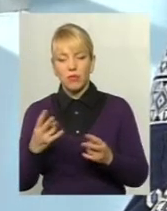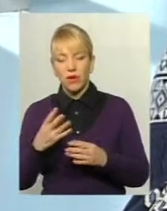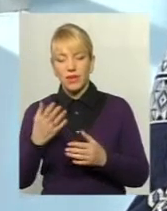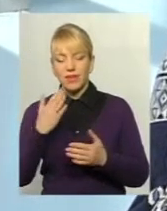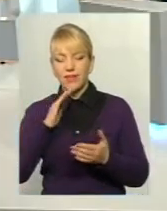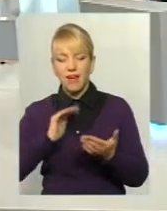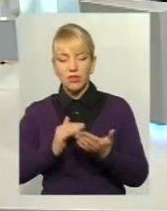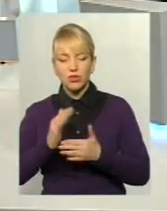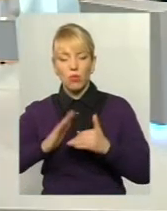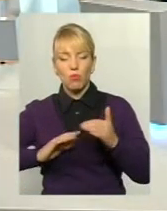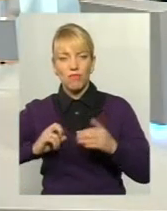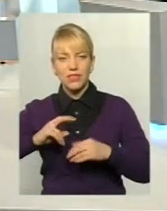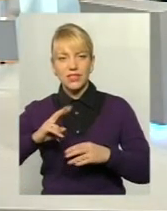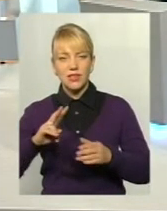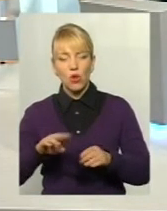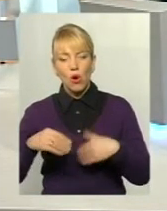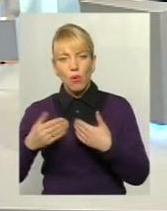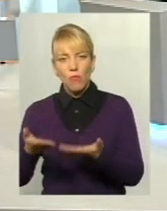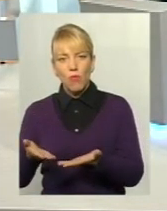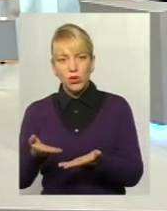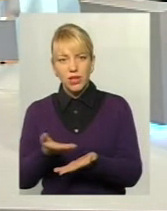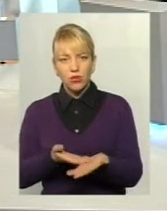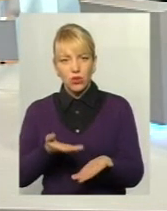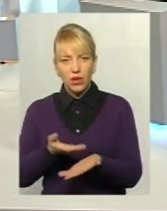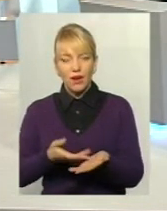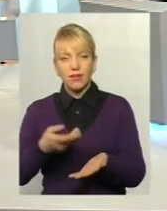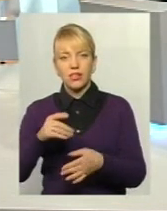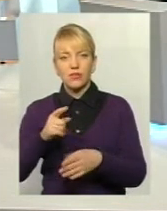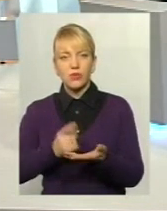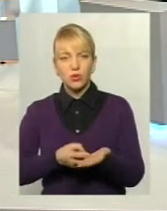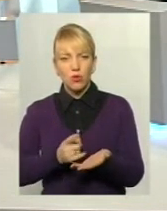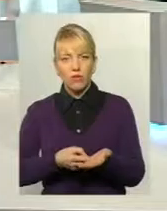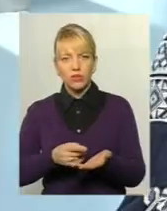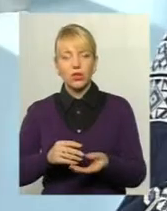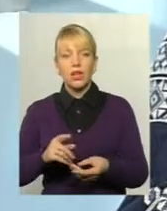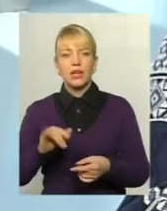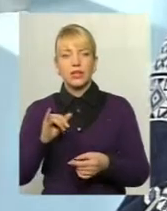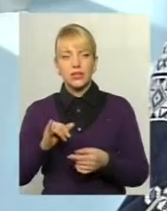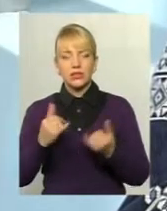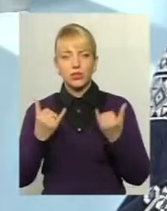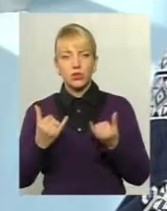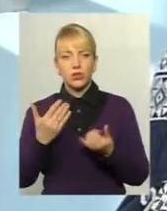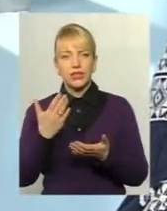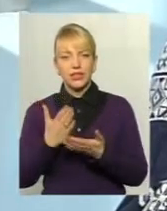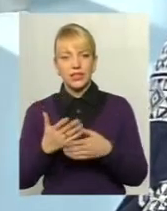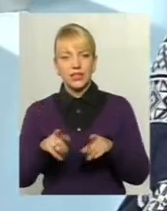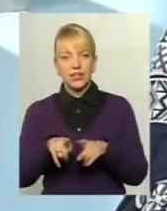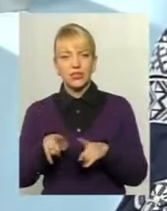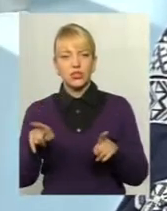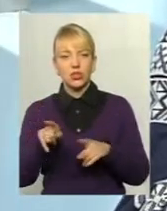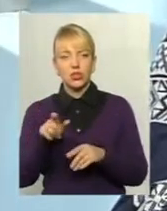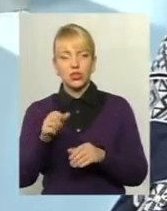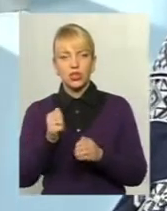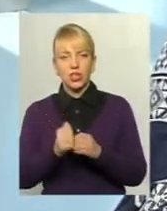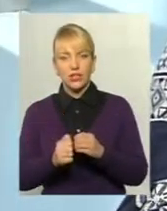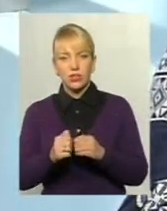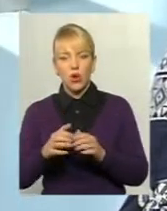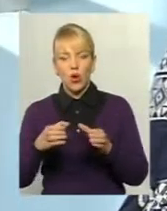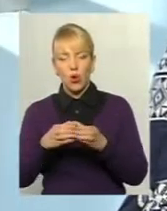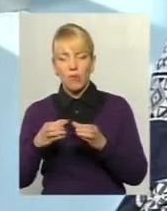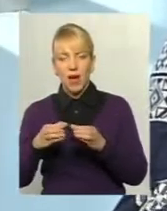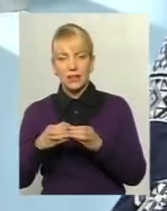професійно бути подано, аргументовано, прораховано. І сьогодні стається так, що досить часто громади